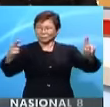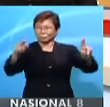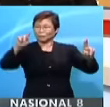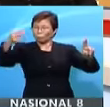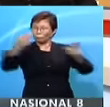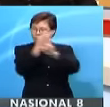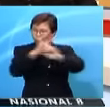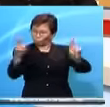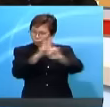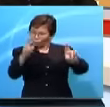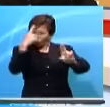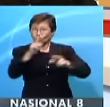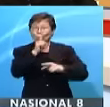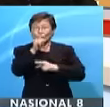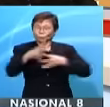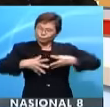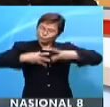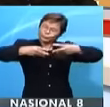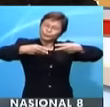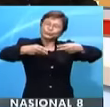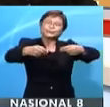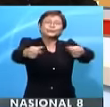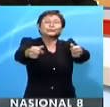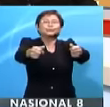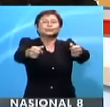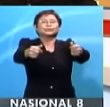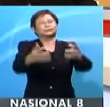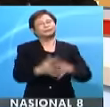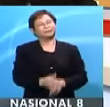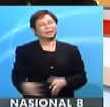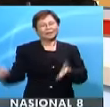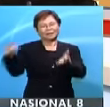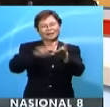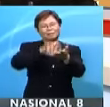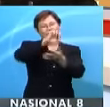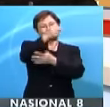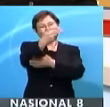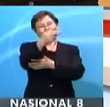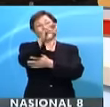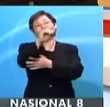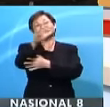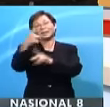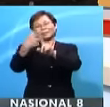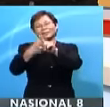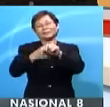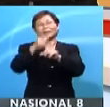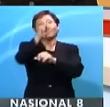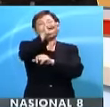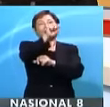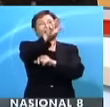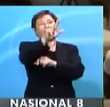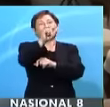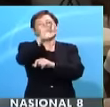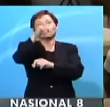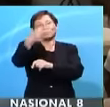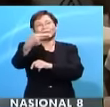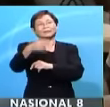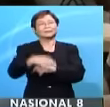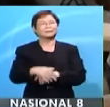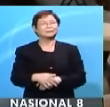haji bagi memastikan kelancaran operasi Masyair. Laporan Syahril Sarapudin dari Arafah.